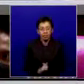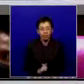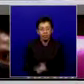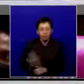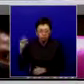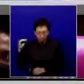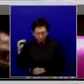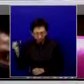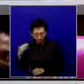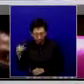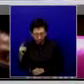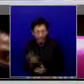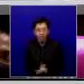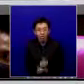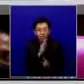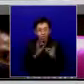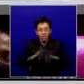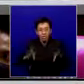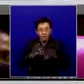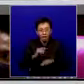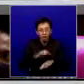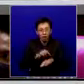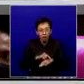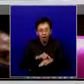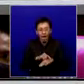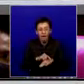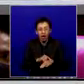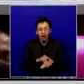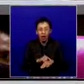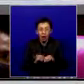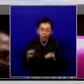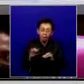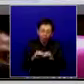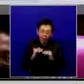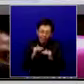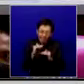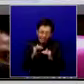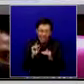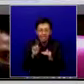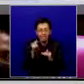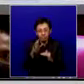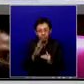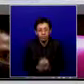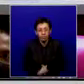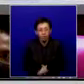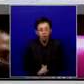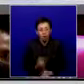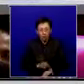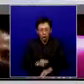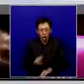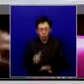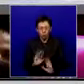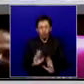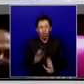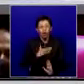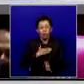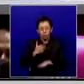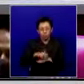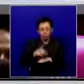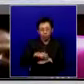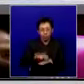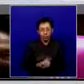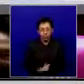บอกว่าถ้าจำเป็นก็ขยับได้ไม่เกิน15นาทีก็ถือว่ากราบเรียนท่านประธานจะได้ไม่เร่งรัดเวลากันแต่ว่าถ้าจ